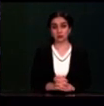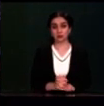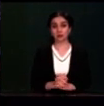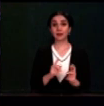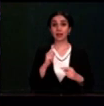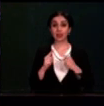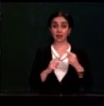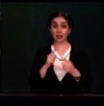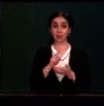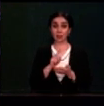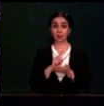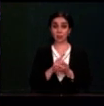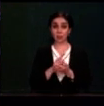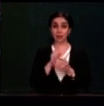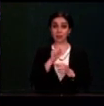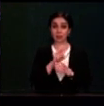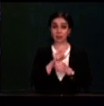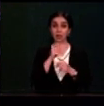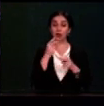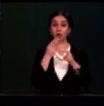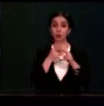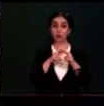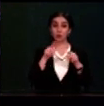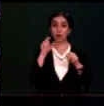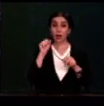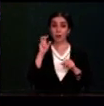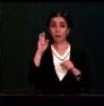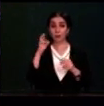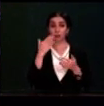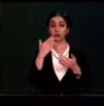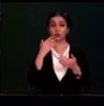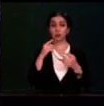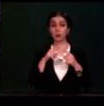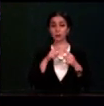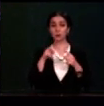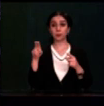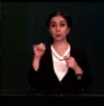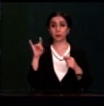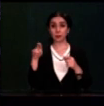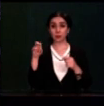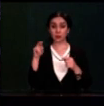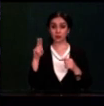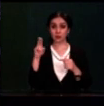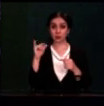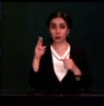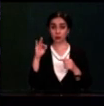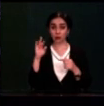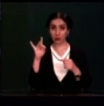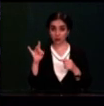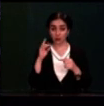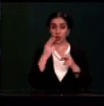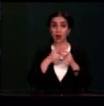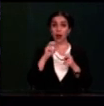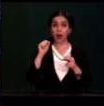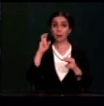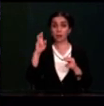Keyingi masala. MN kesma to'g'ri burchakli uchburchak ABC tekisligiga perpendikular. N nuqta ABG tegishli.